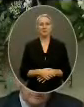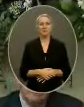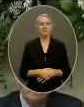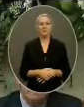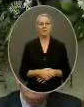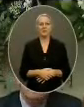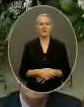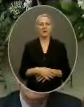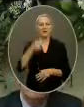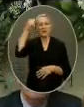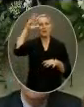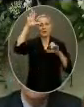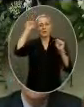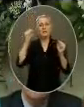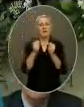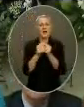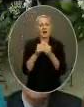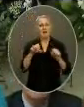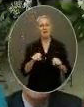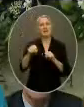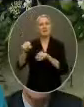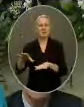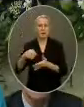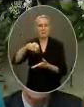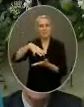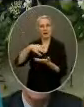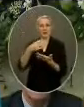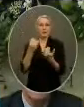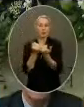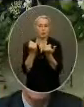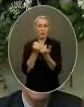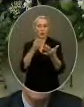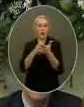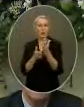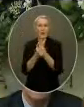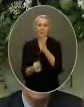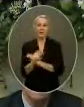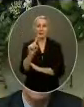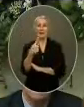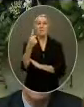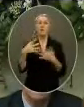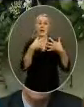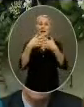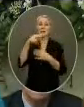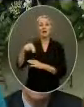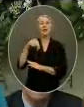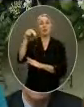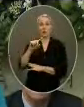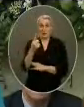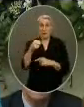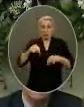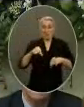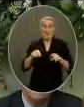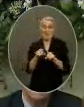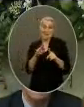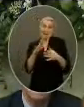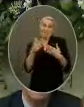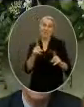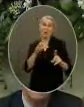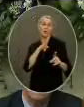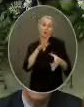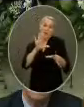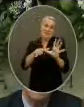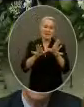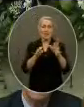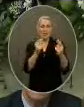Alors, M. le Président, avec la mise en place du plan de lutte contre la pauvreté, on est les premiers en Amérique du Nord à s'être dotés d'une stratégie de